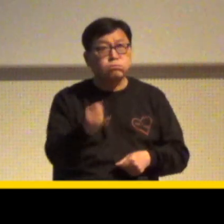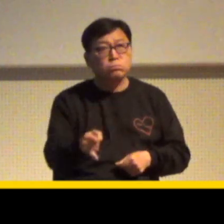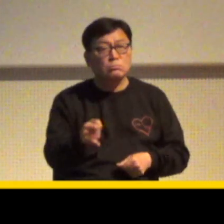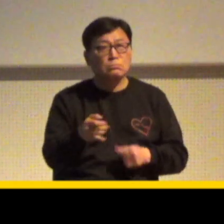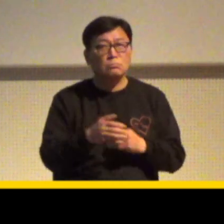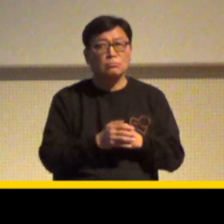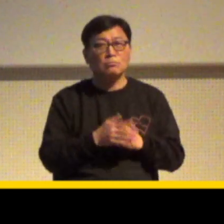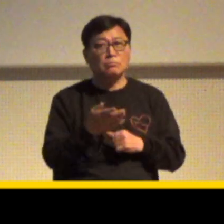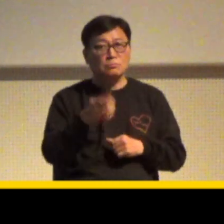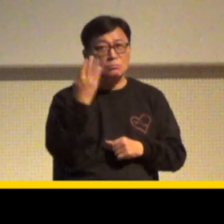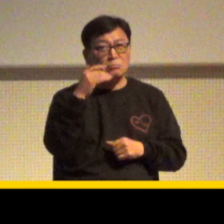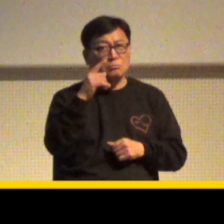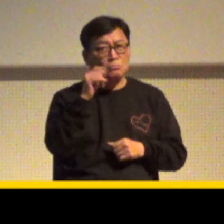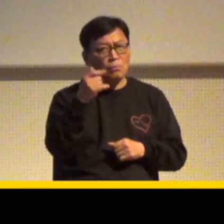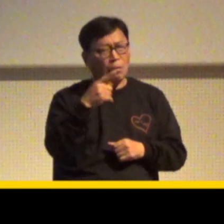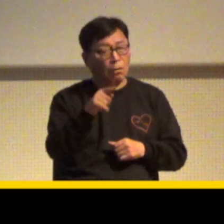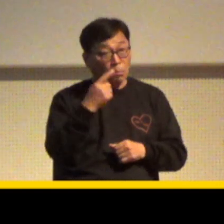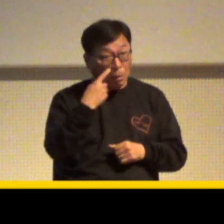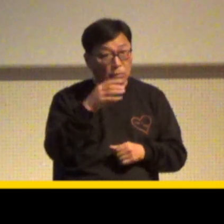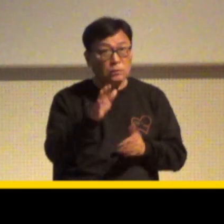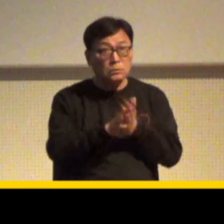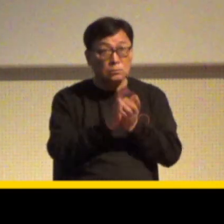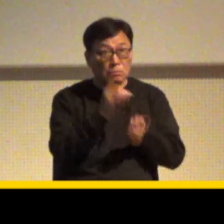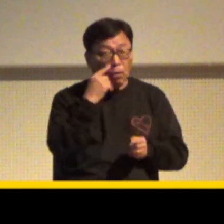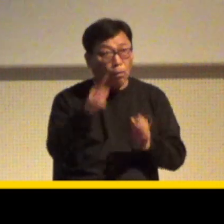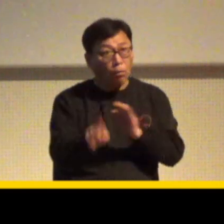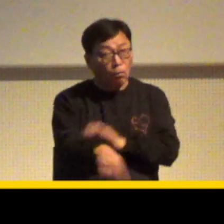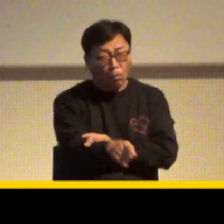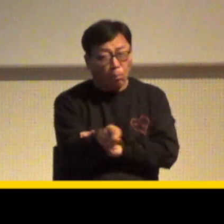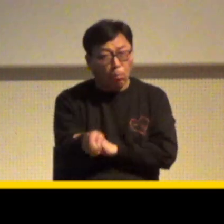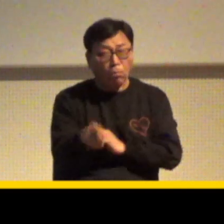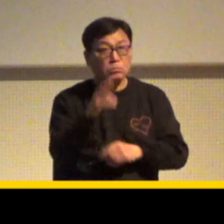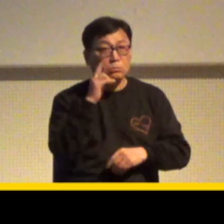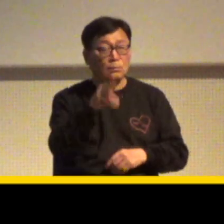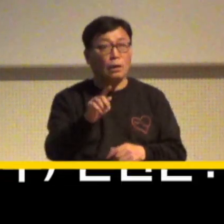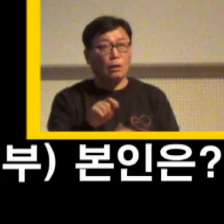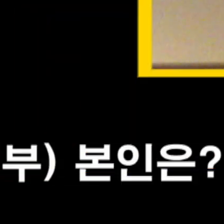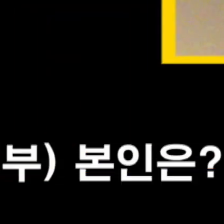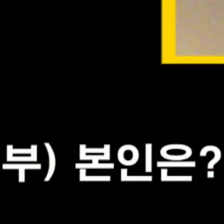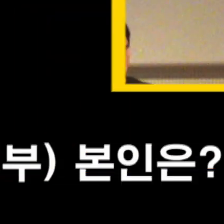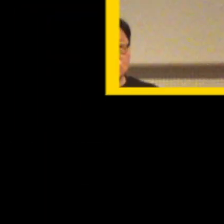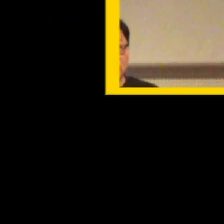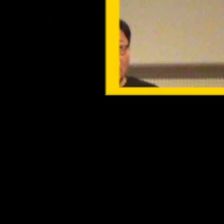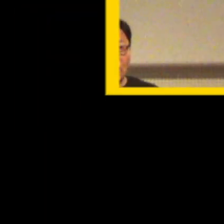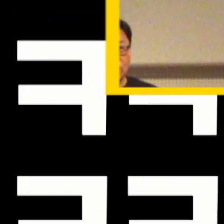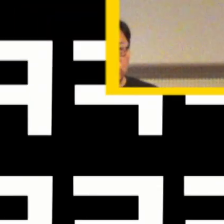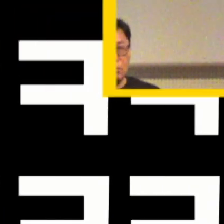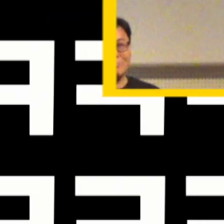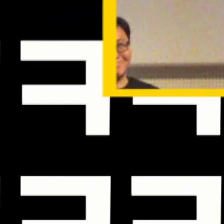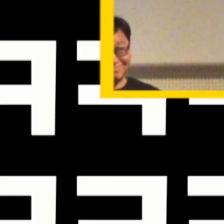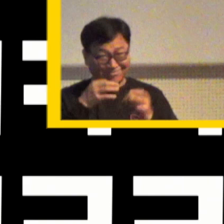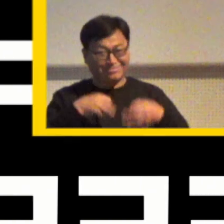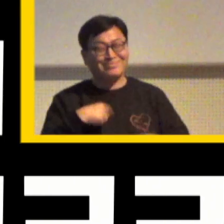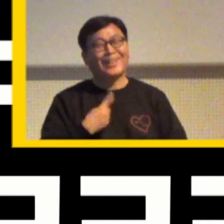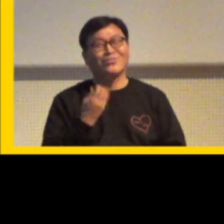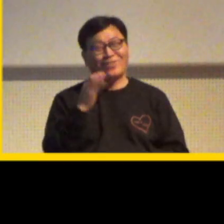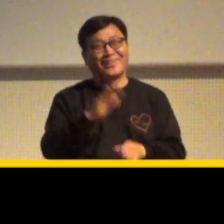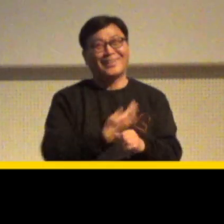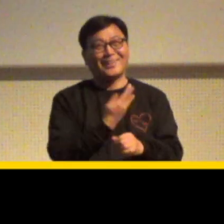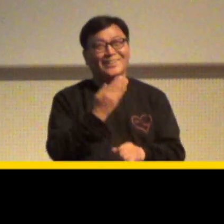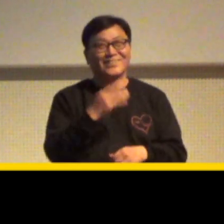거 봤거든요. 네네. 네. 진짜 엉망진창 시궁창이었어요. 저요? 저는 원래 악기입니다.